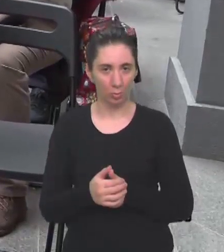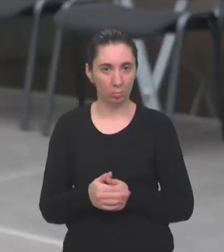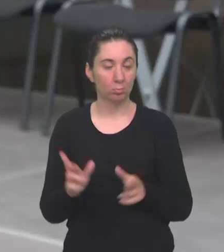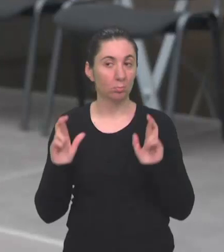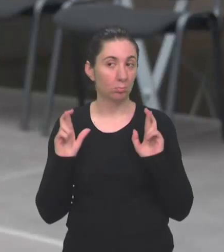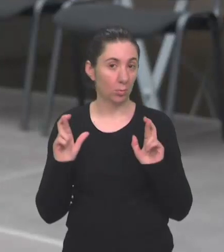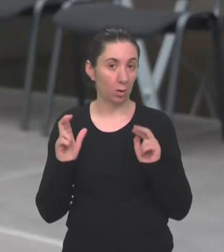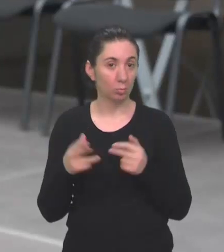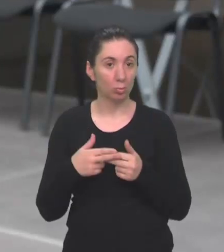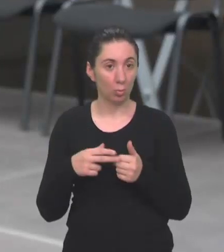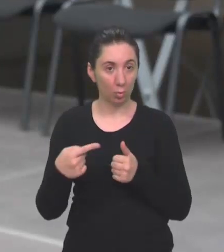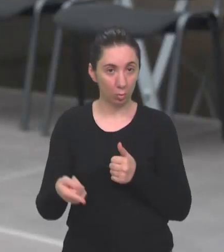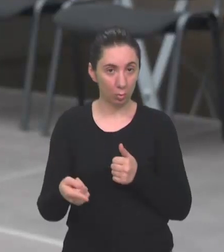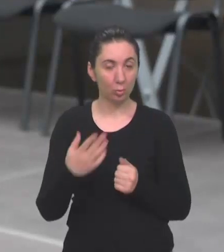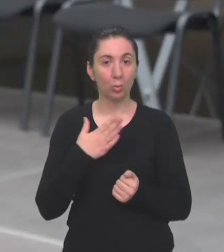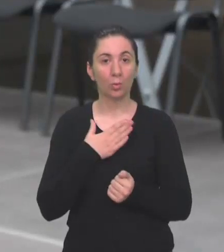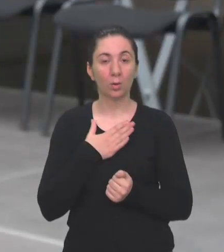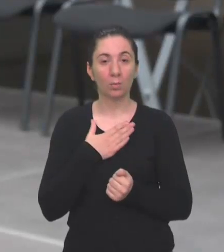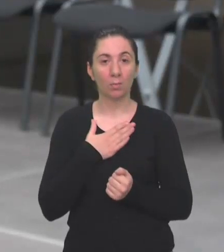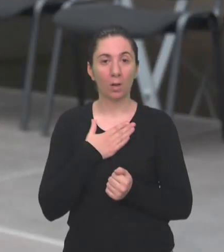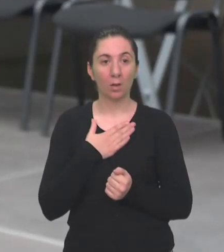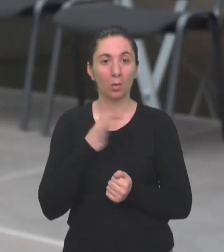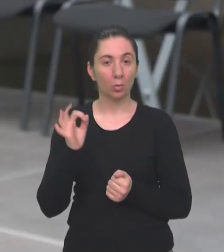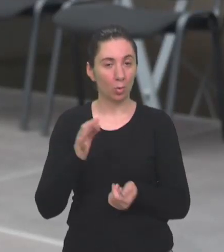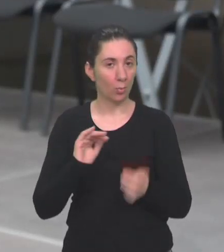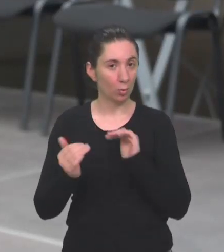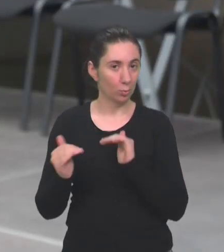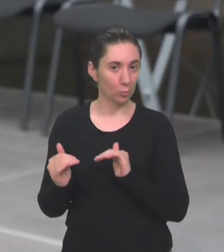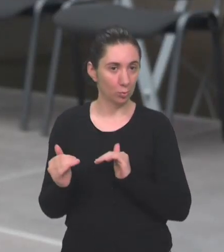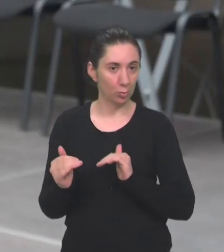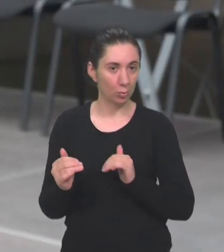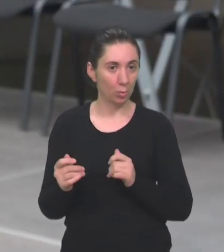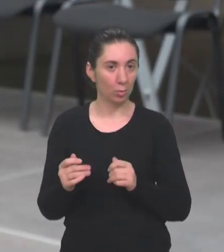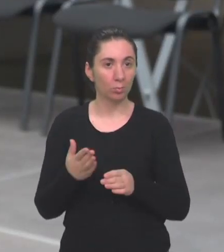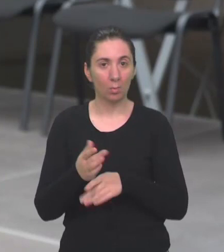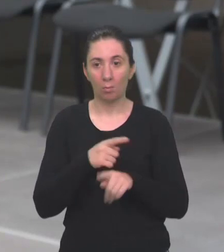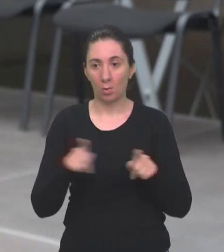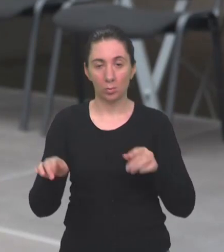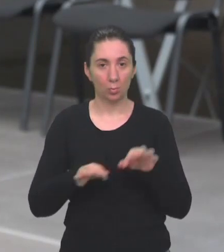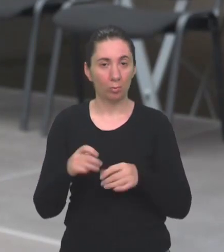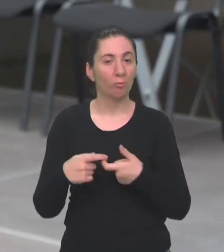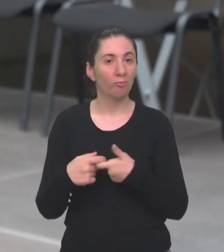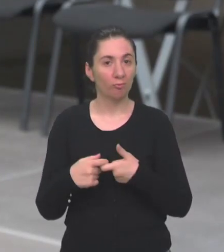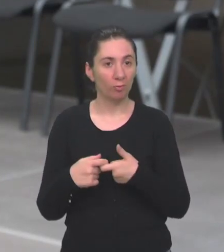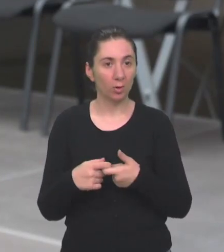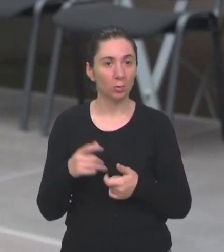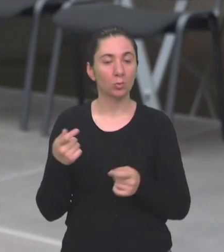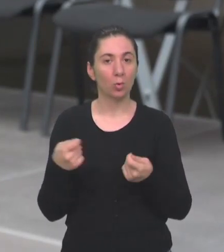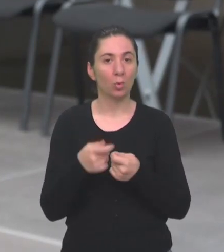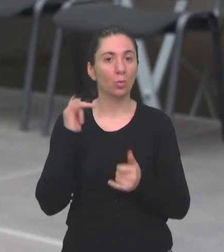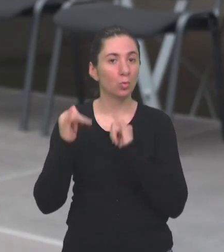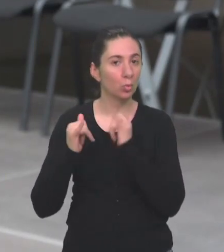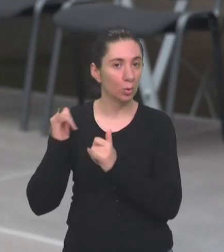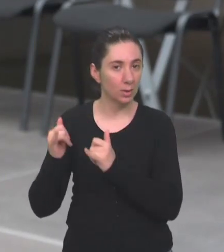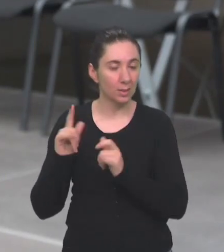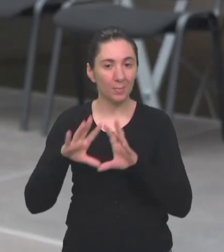Nadamo se da ćemo uskoro isto tako imati dobru suradnju vezanu kroz različite projekte vezanu uz turizam